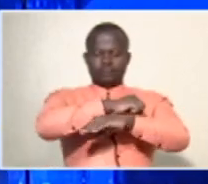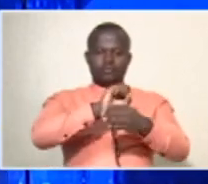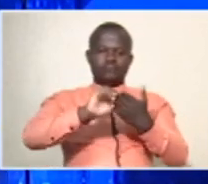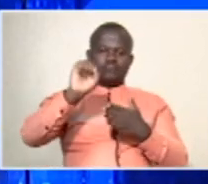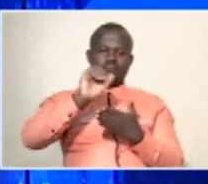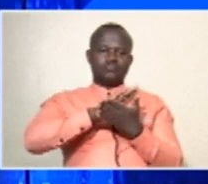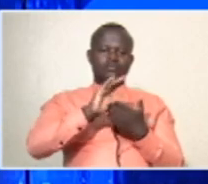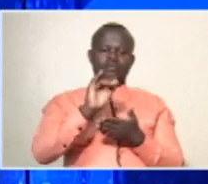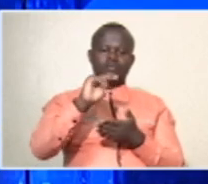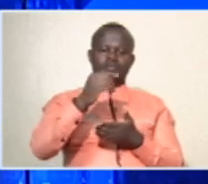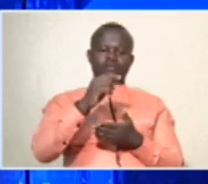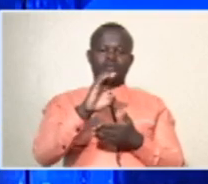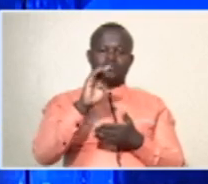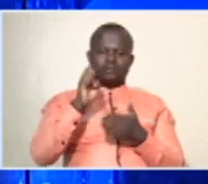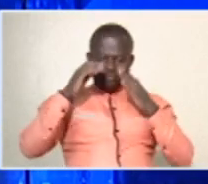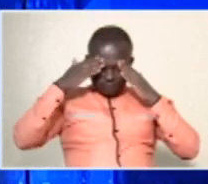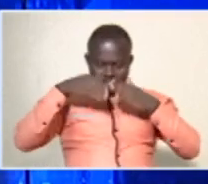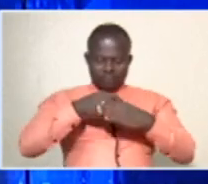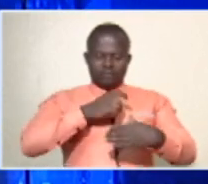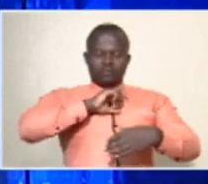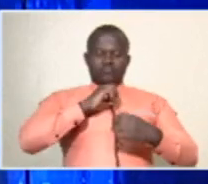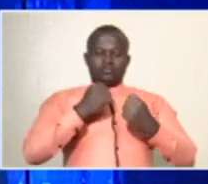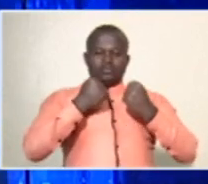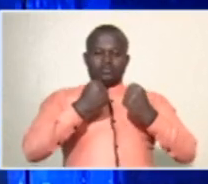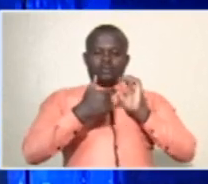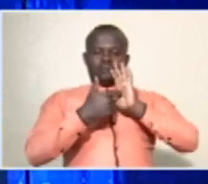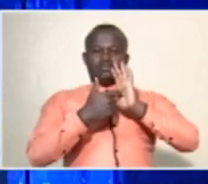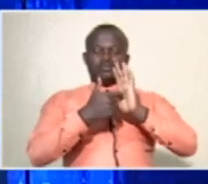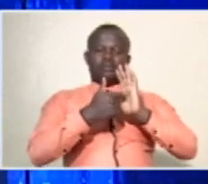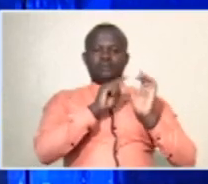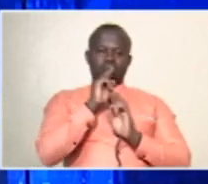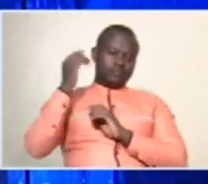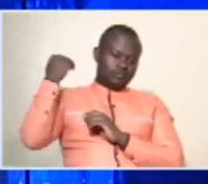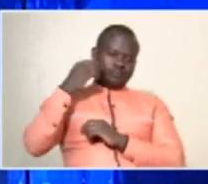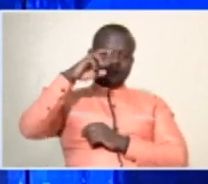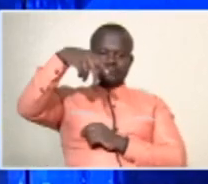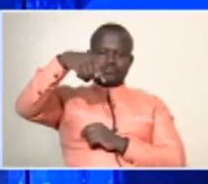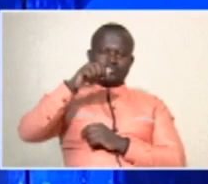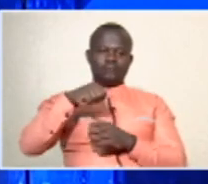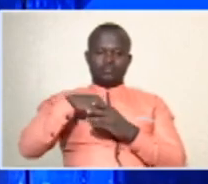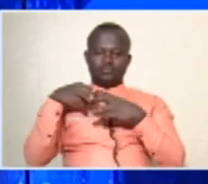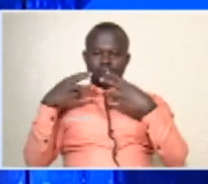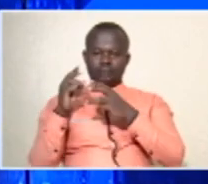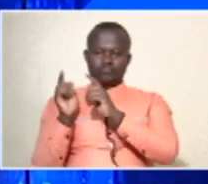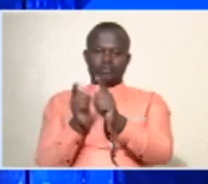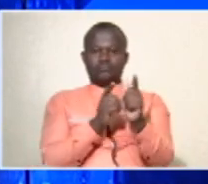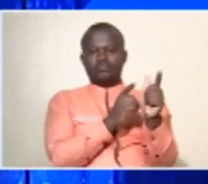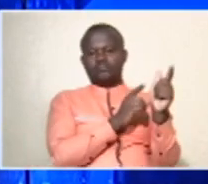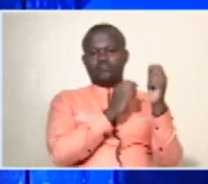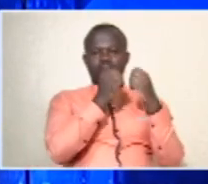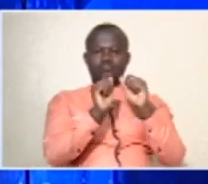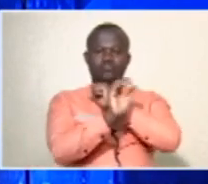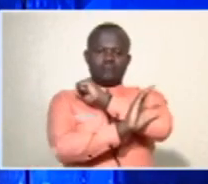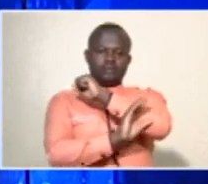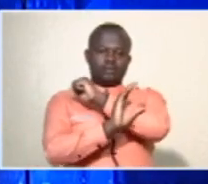Saint Ignace. Ni ibiganiro byibanze ku butwari bwaranze ingabo zahoze ari za RPA ku rugamba rwo kubohora igihugu.